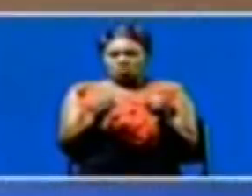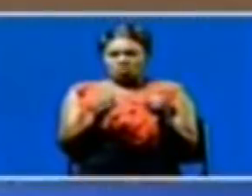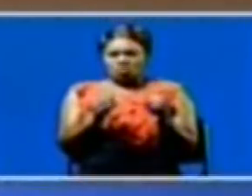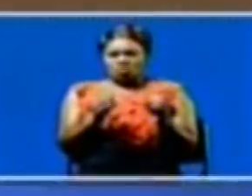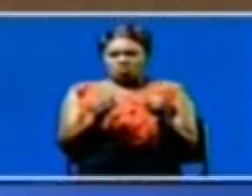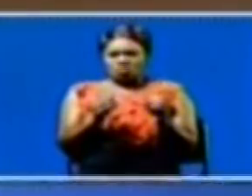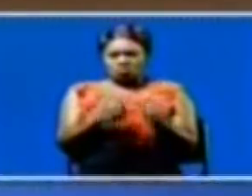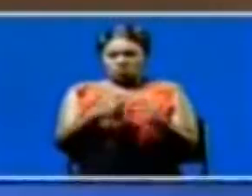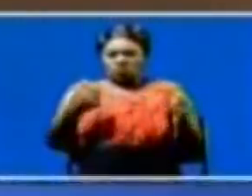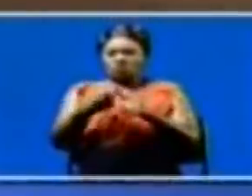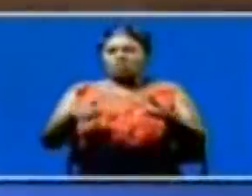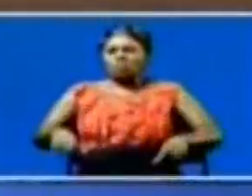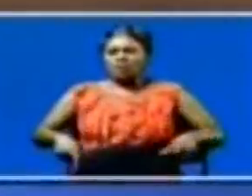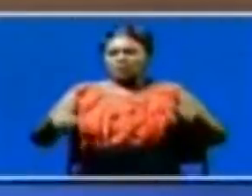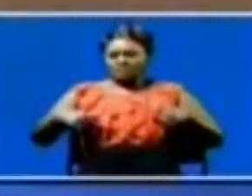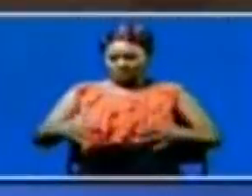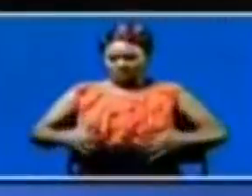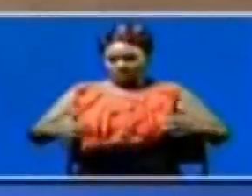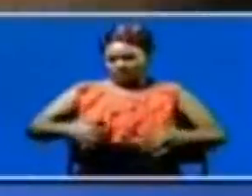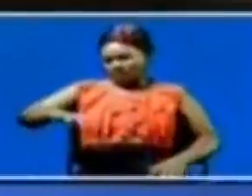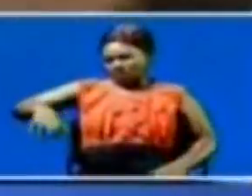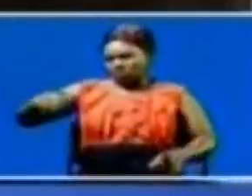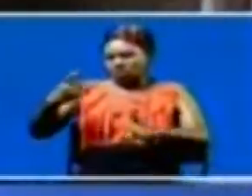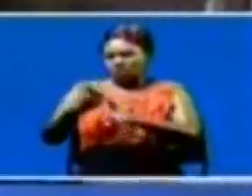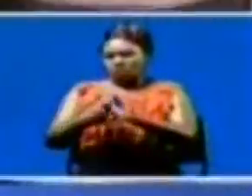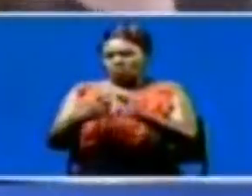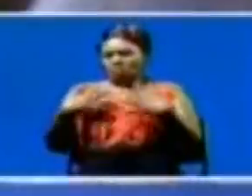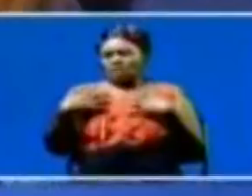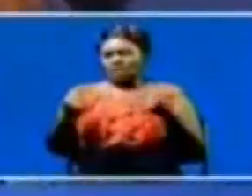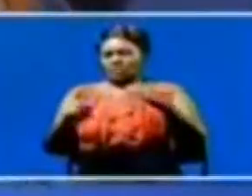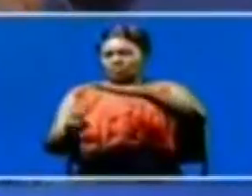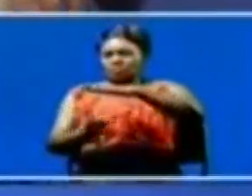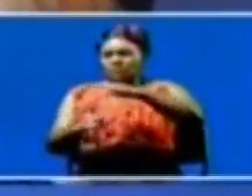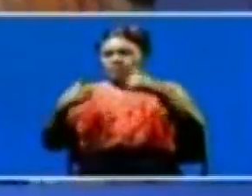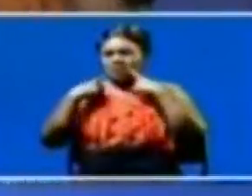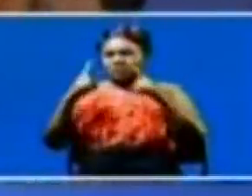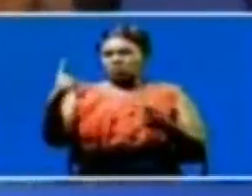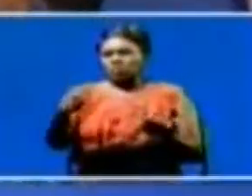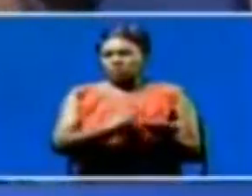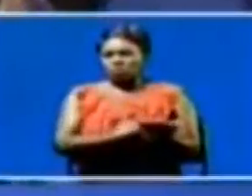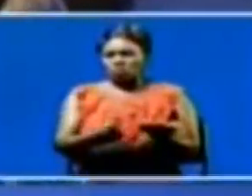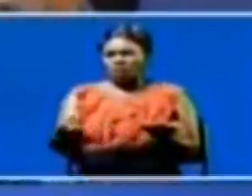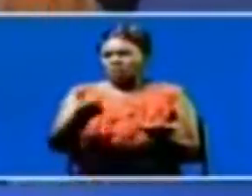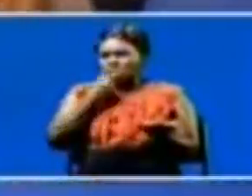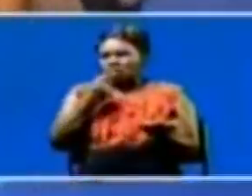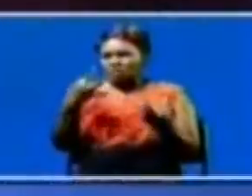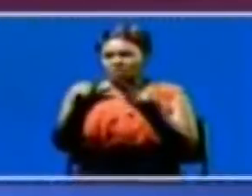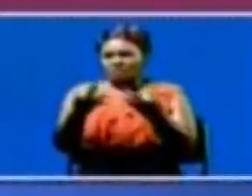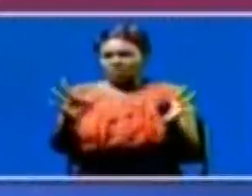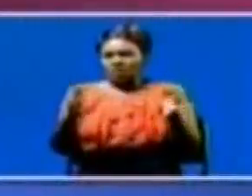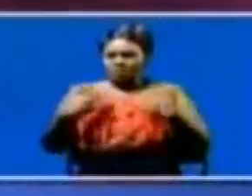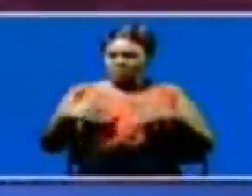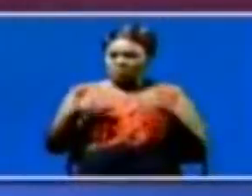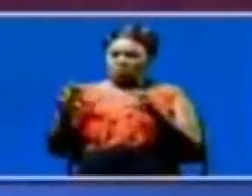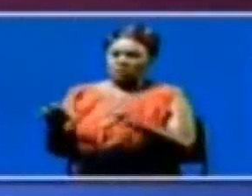life. Serikali ya kaunti ya Garissa kupitia Wizara ya Afya imetangaza wiki moja ya matibabu ya bure kwa watu ambao